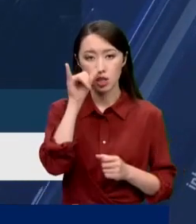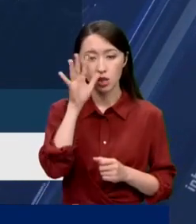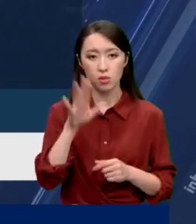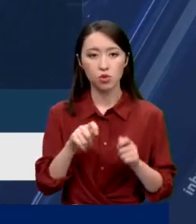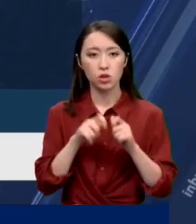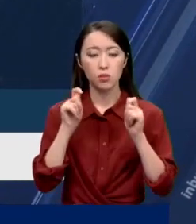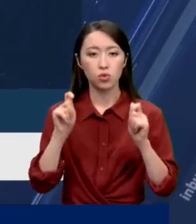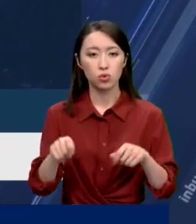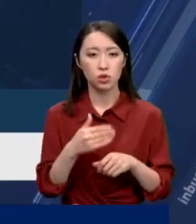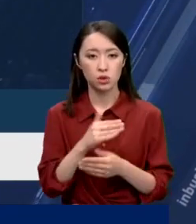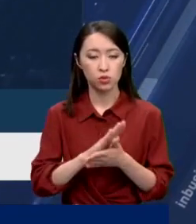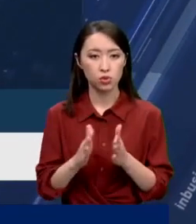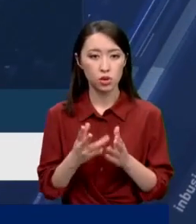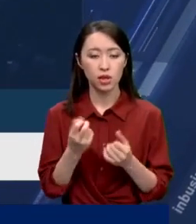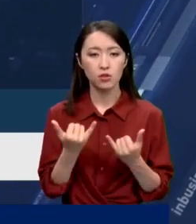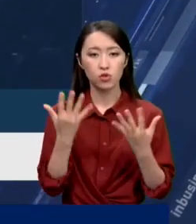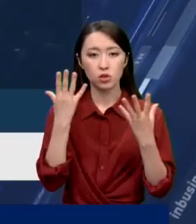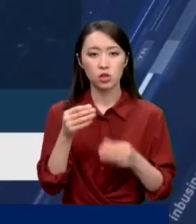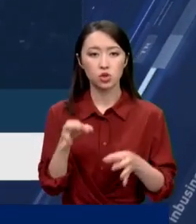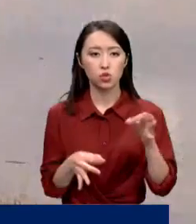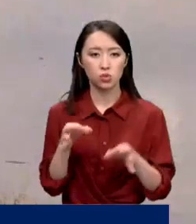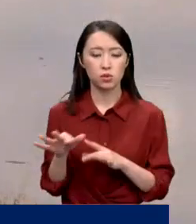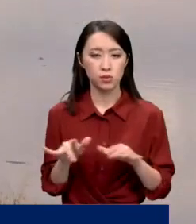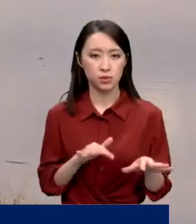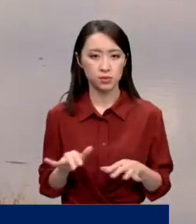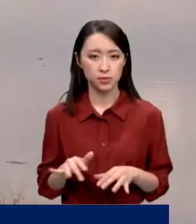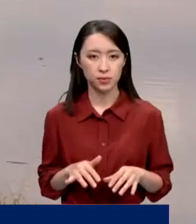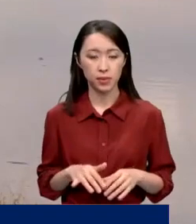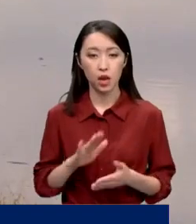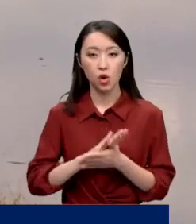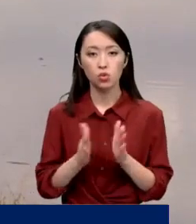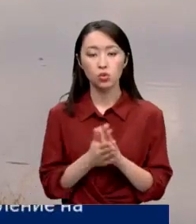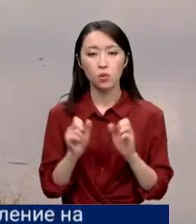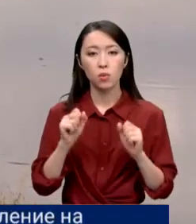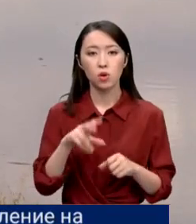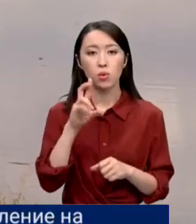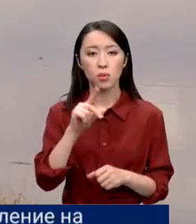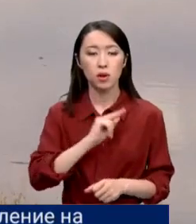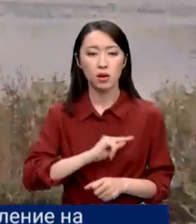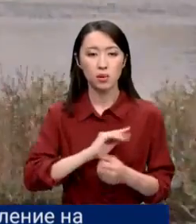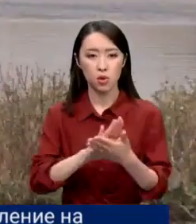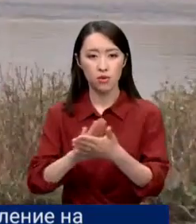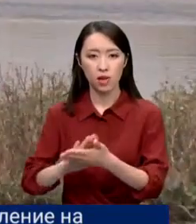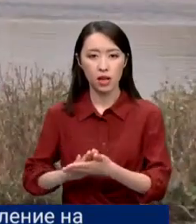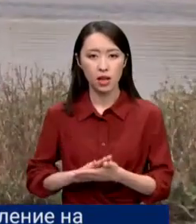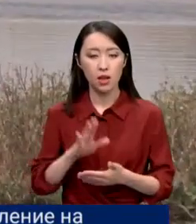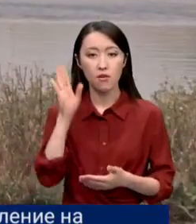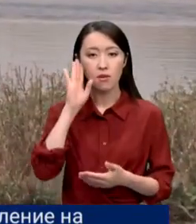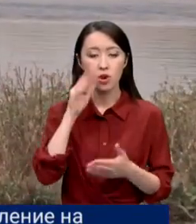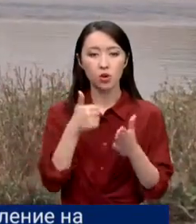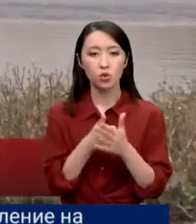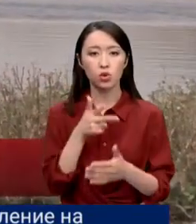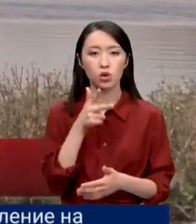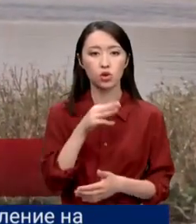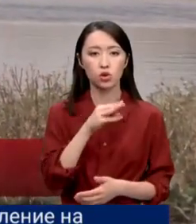запустить устройство. На сегодняшний день ведется судебное производство. Устройство могло бы производить фильтрацию сточной воды до 3000 тонн в